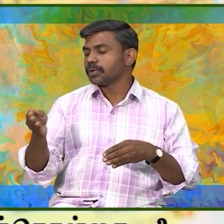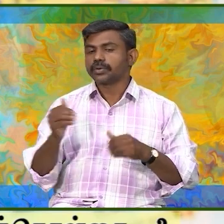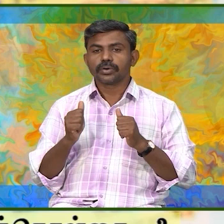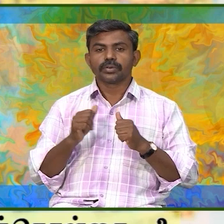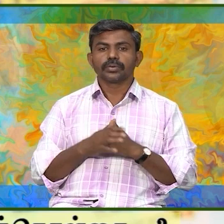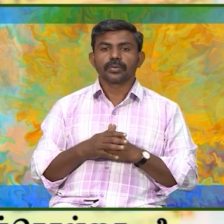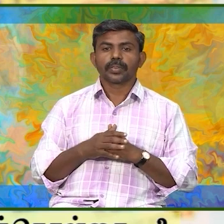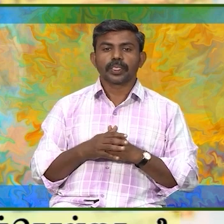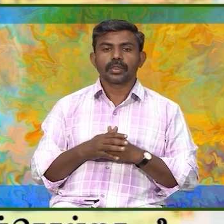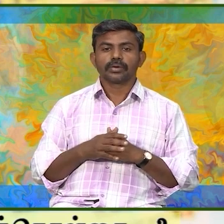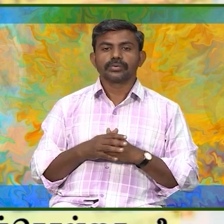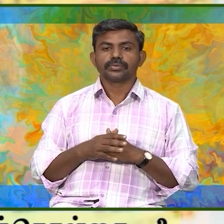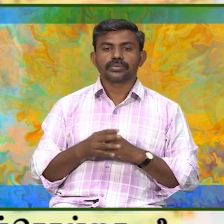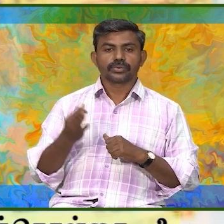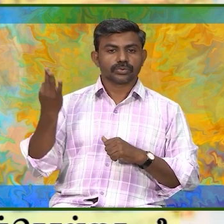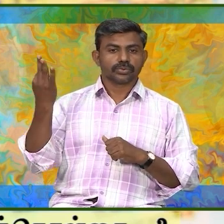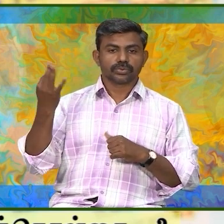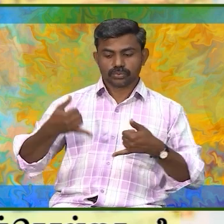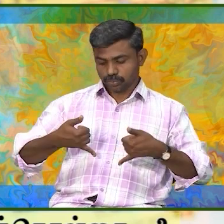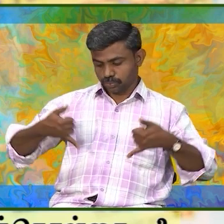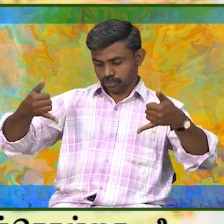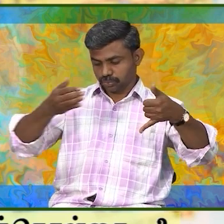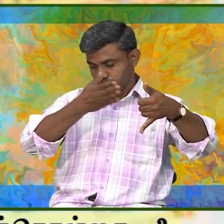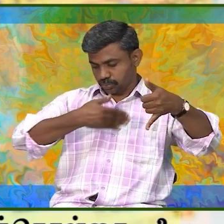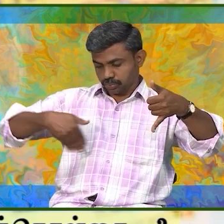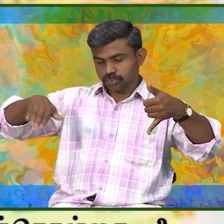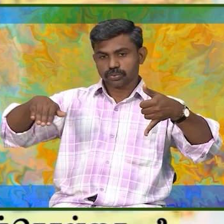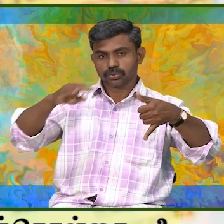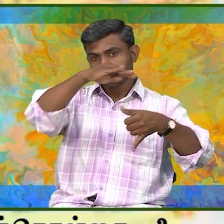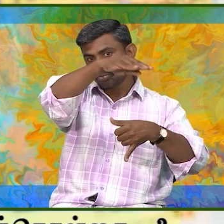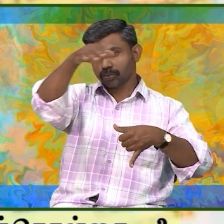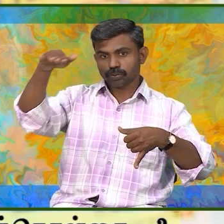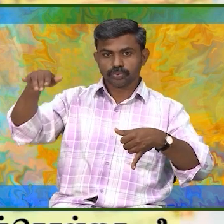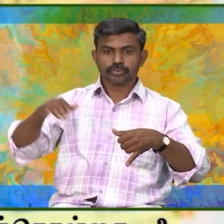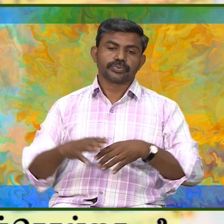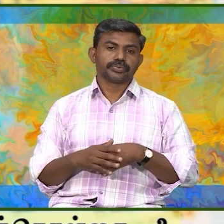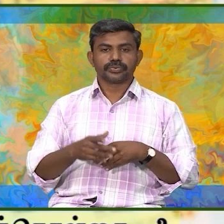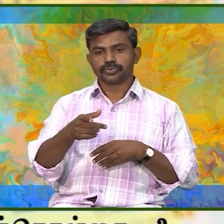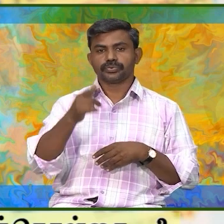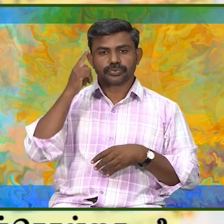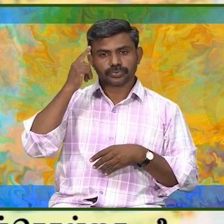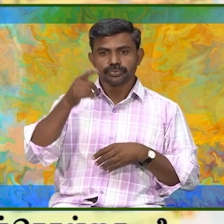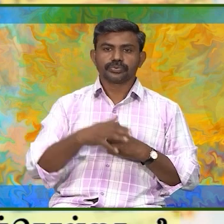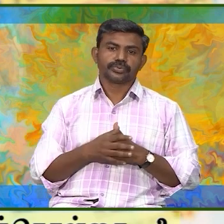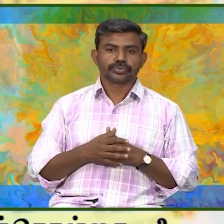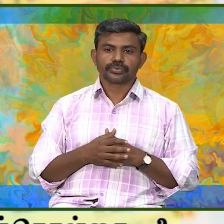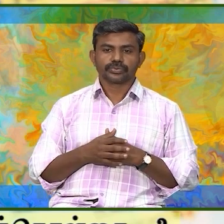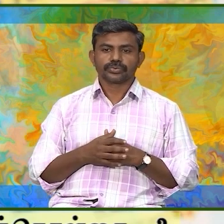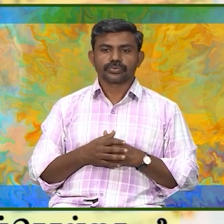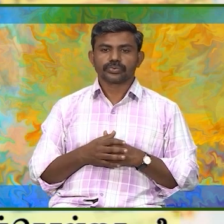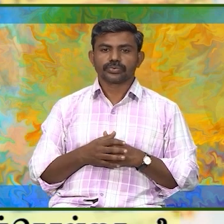தெரியும், நம்மளுடைய இந்தியா மூன்று பக்கம் கடலால் ஒரு பக்கம் நிலத்தால் சூழப்பட்ட ஒரு